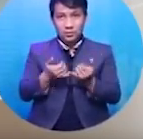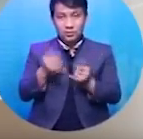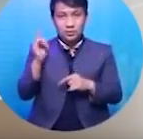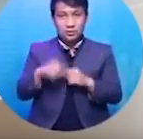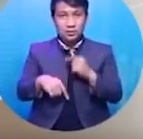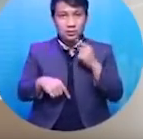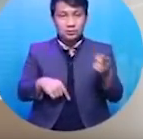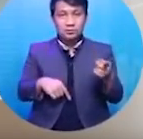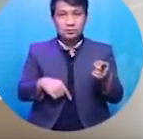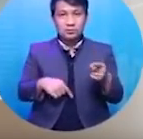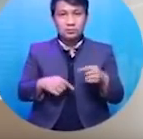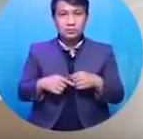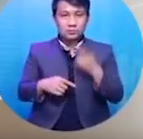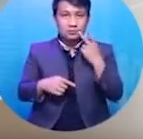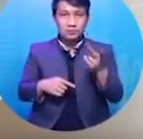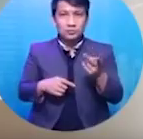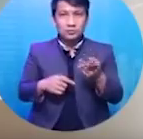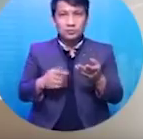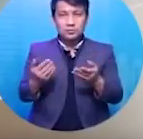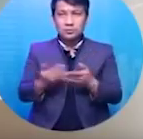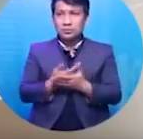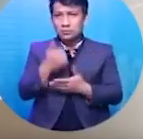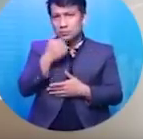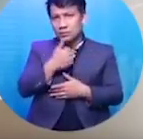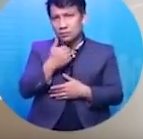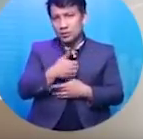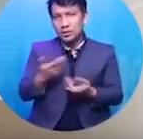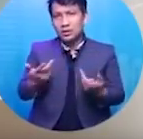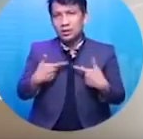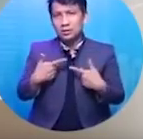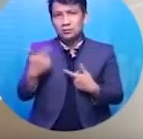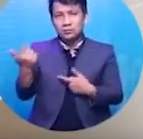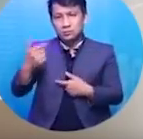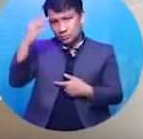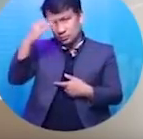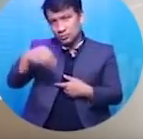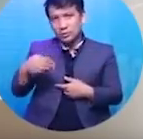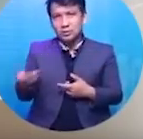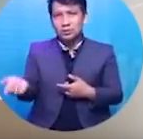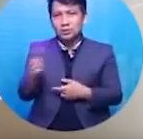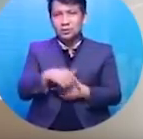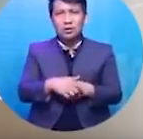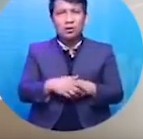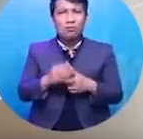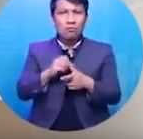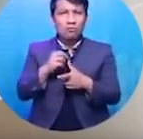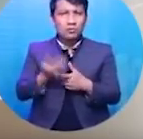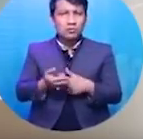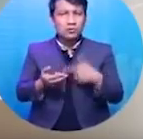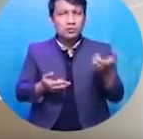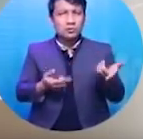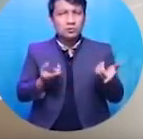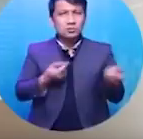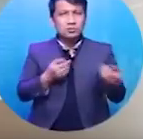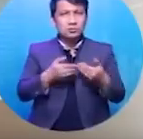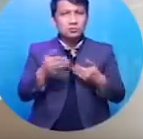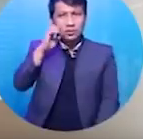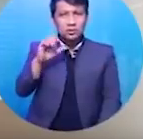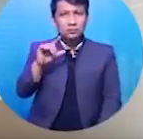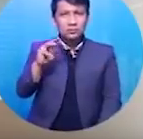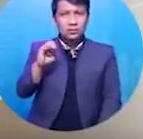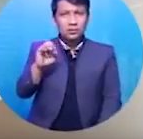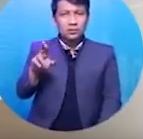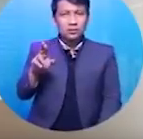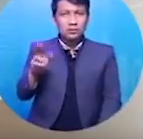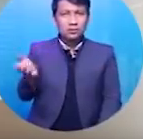na papalisa na si babae. Okay. Ay nagkakaroon ng ibang lalaki. Okay. Sir, nung kausap niyo po itong si Elmer,